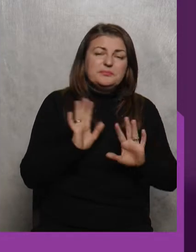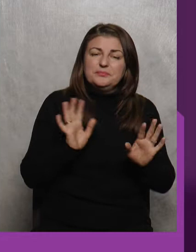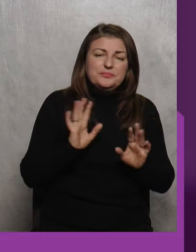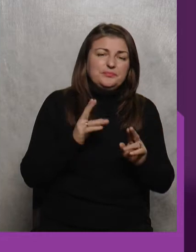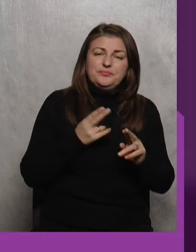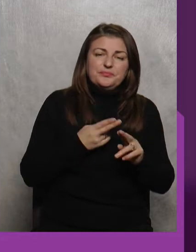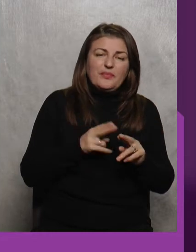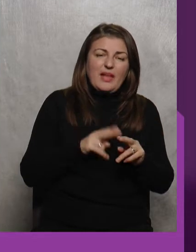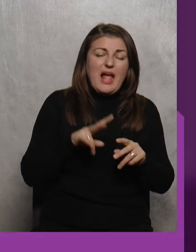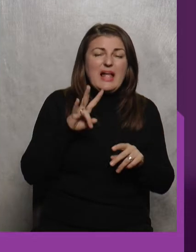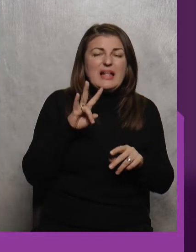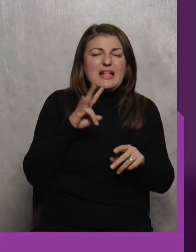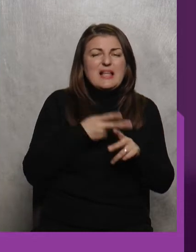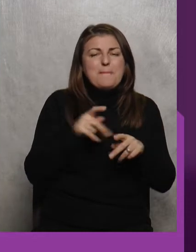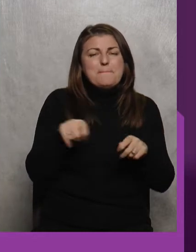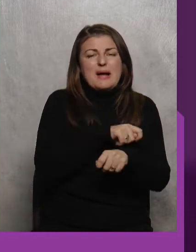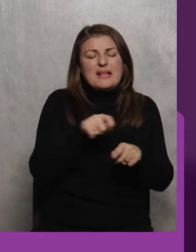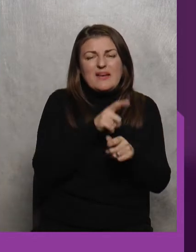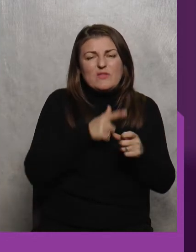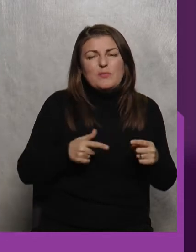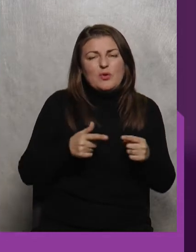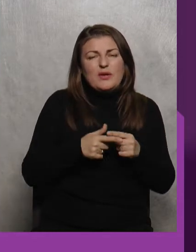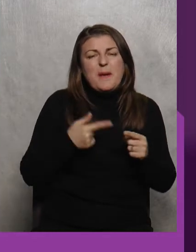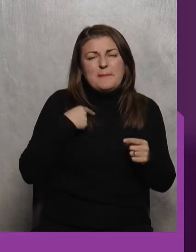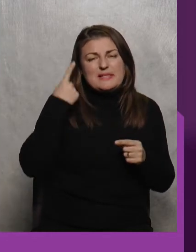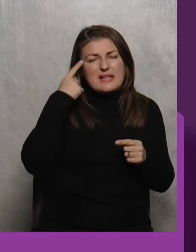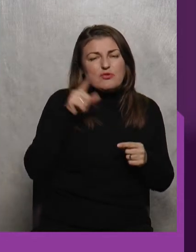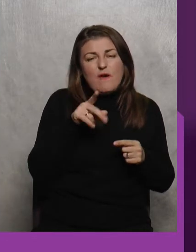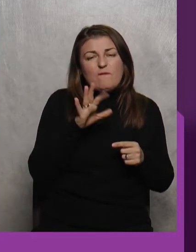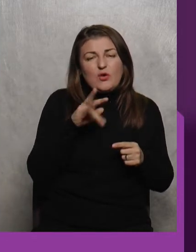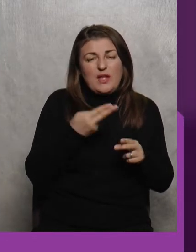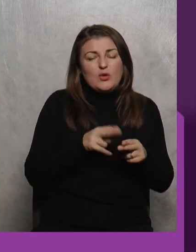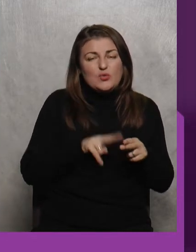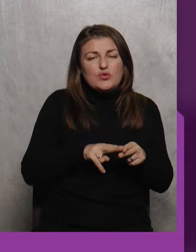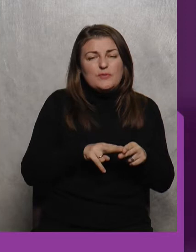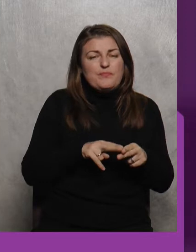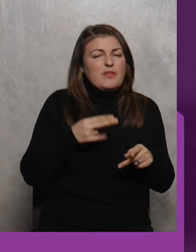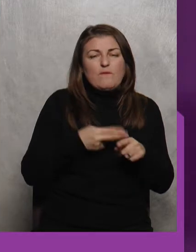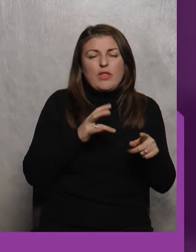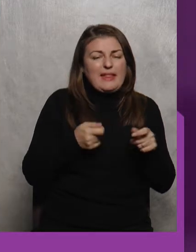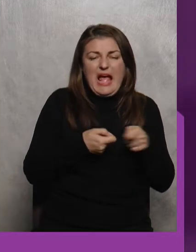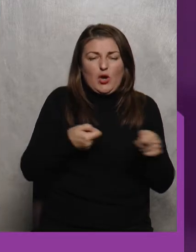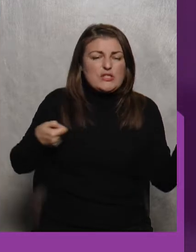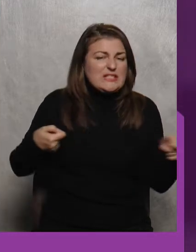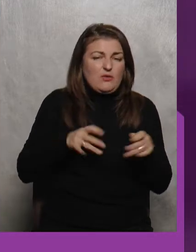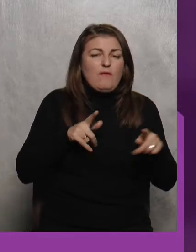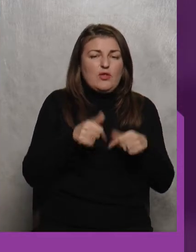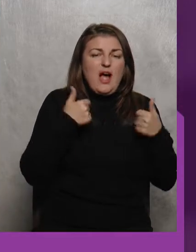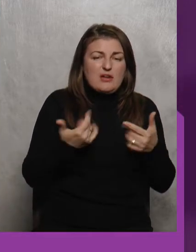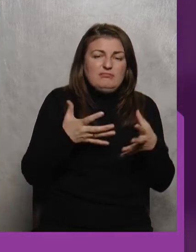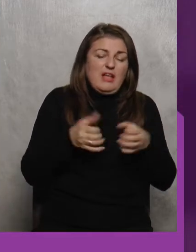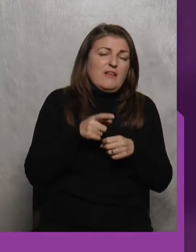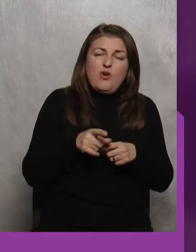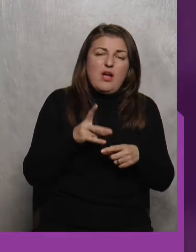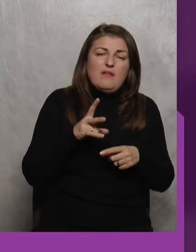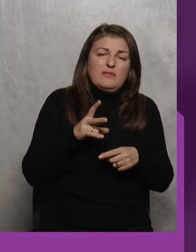нейлон з матерії, відповідно, ми знаємо, що вона дуже вона не розтягується, вона гарно стягується, і